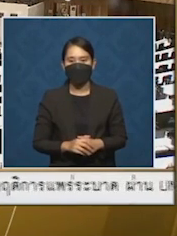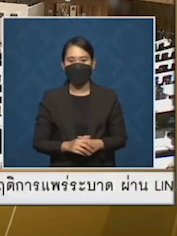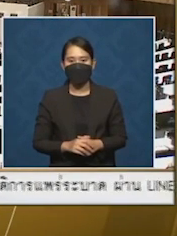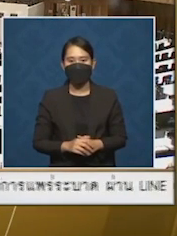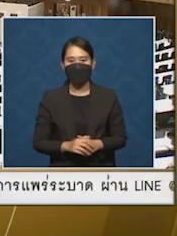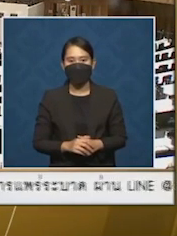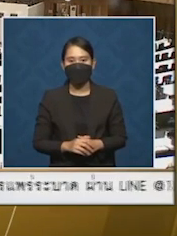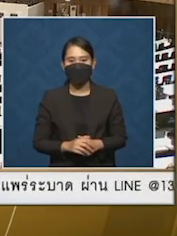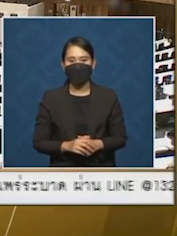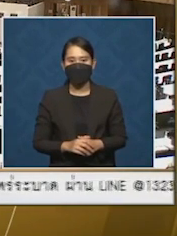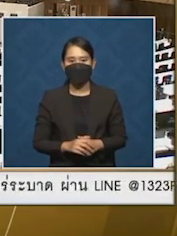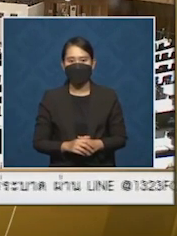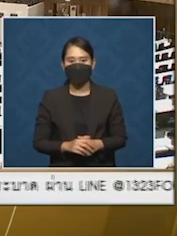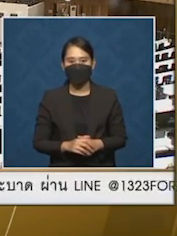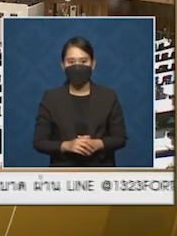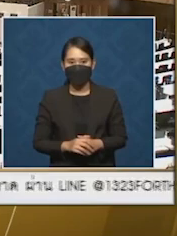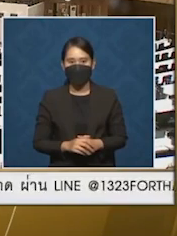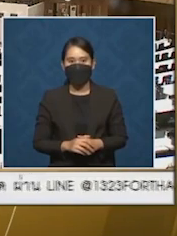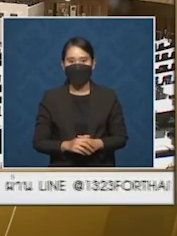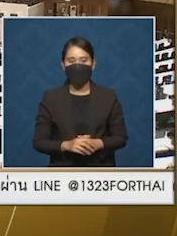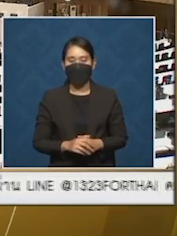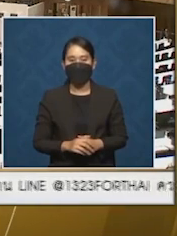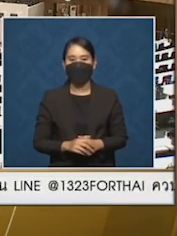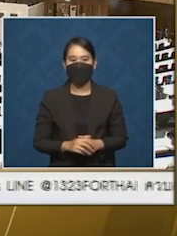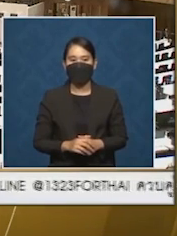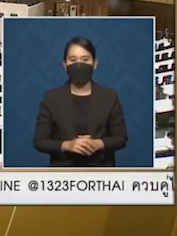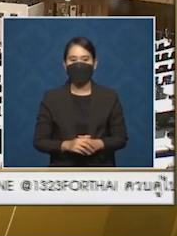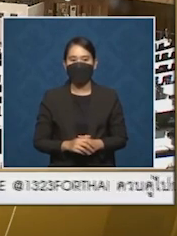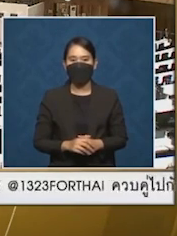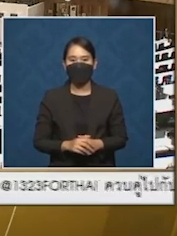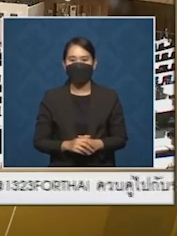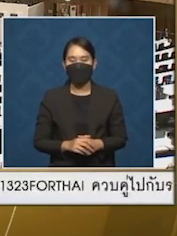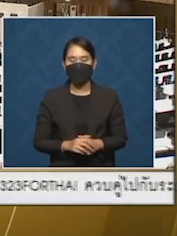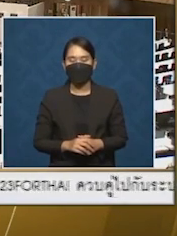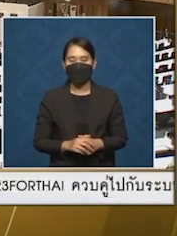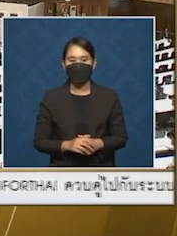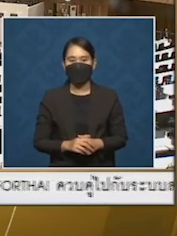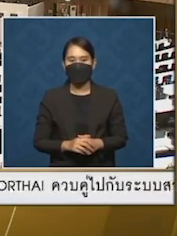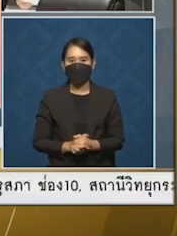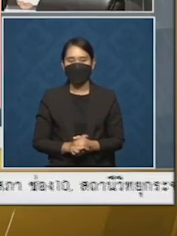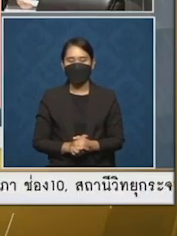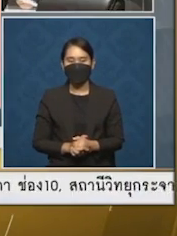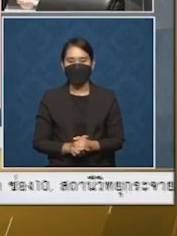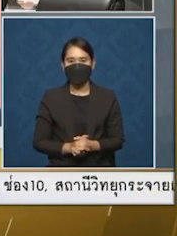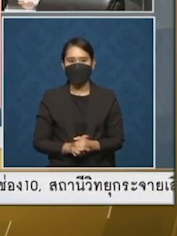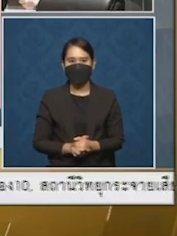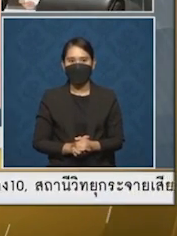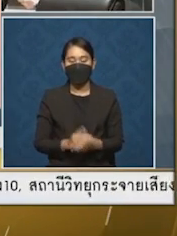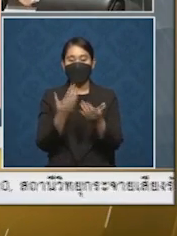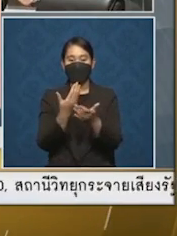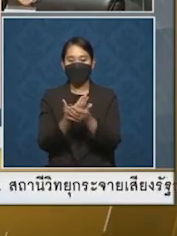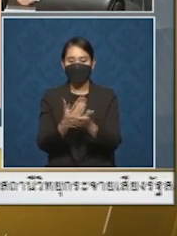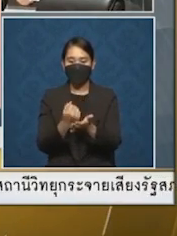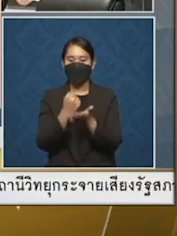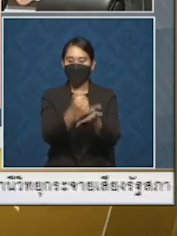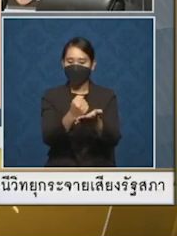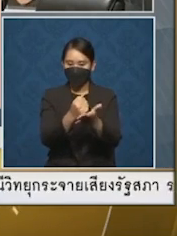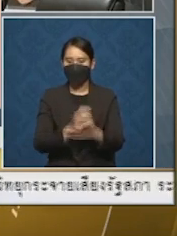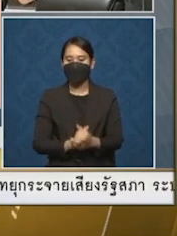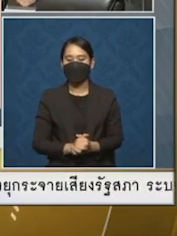แล้วมาเป็นปัญหาของประชาชนเป็นอย่างไรวันนี้ก็พบ